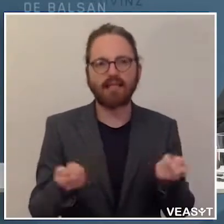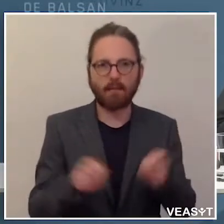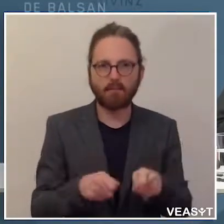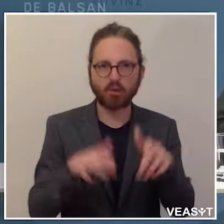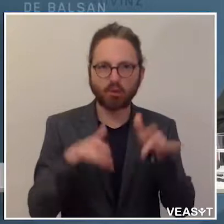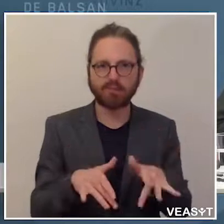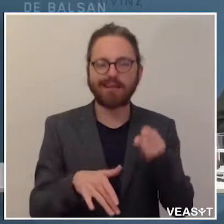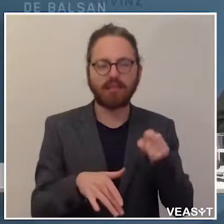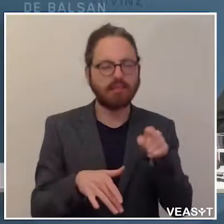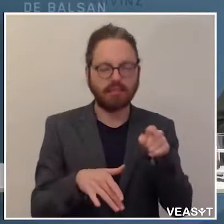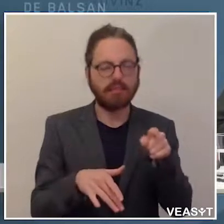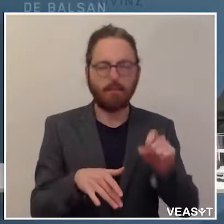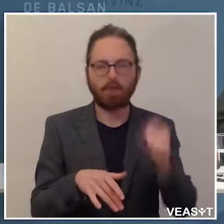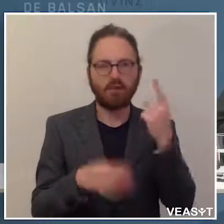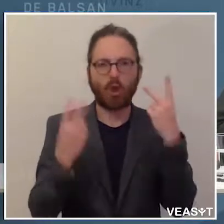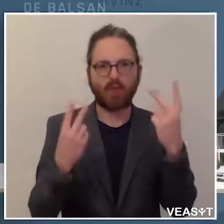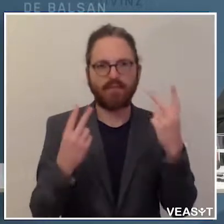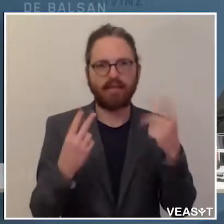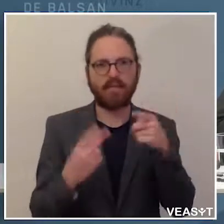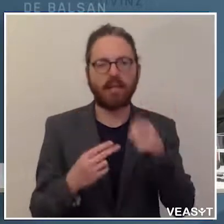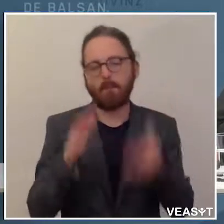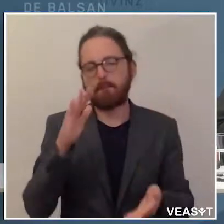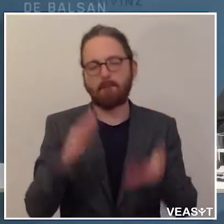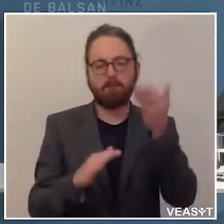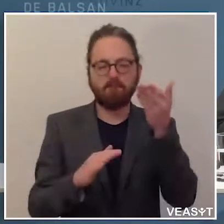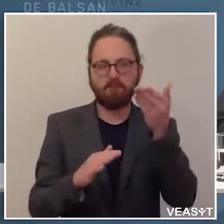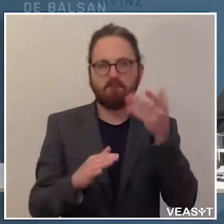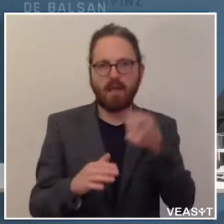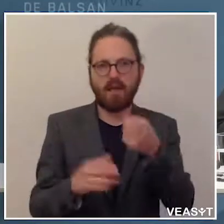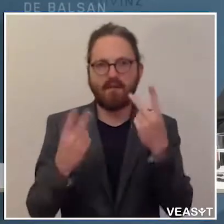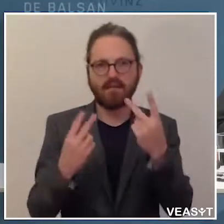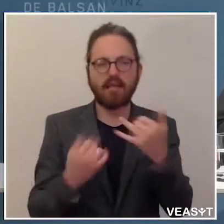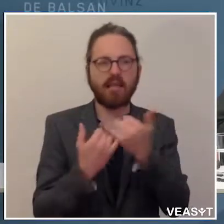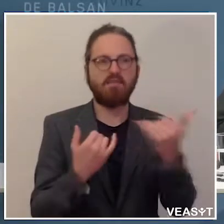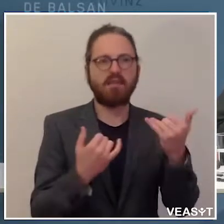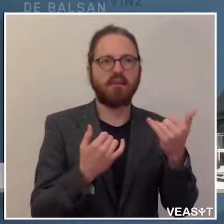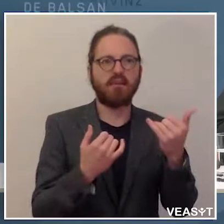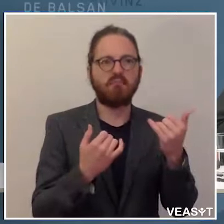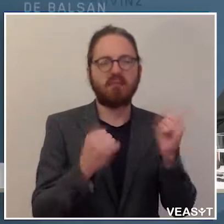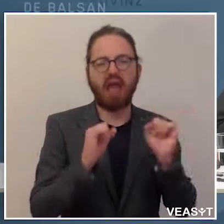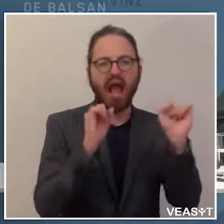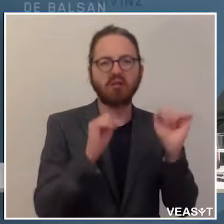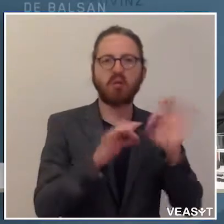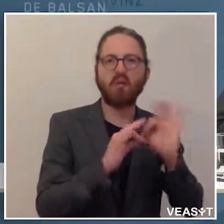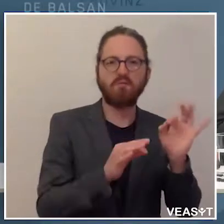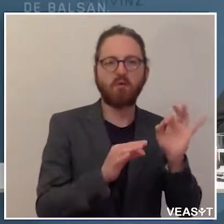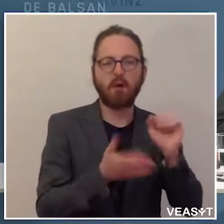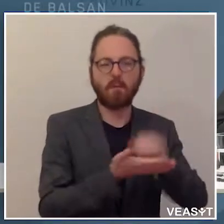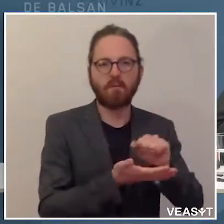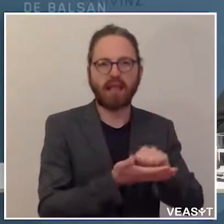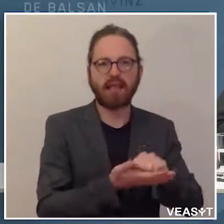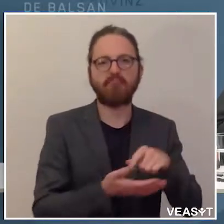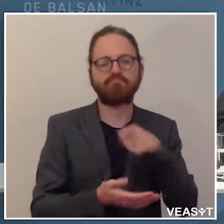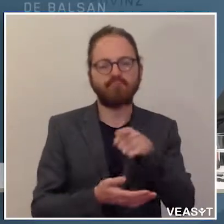concreto di sting si è allenata al sia in qualche opzione anche di media che mai il